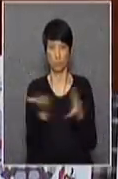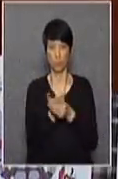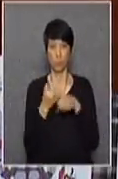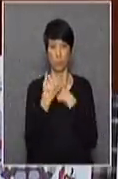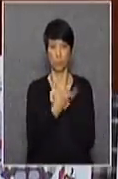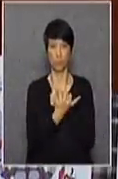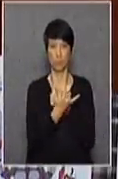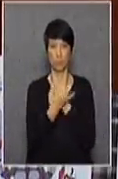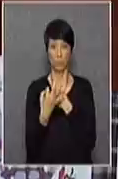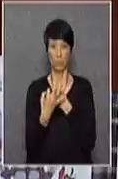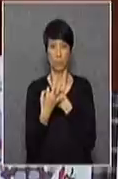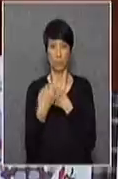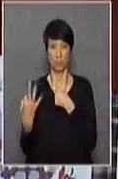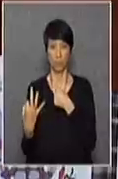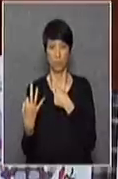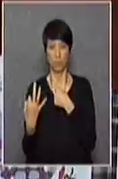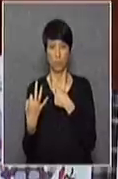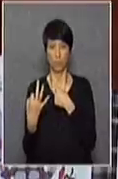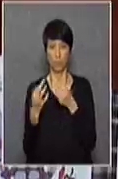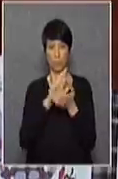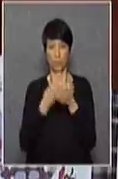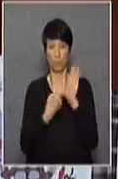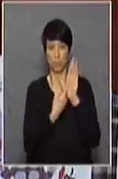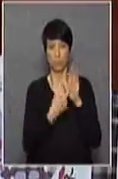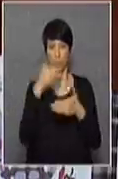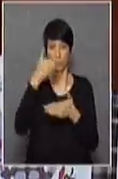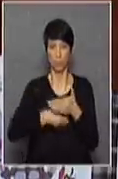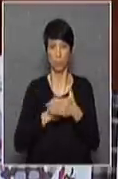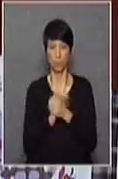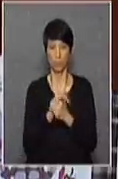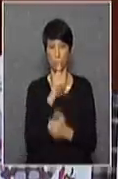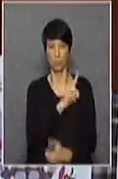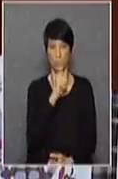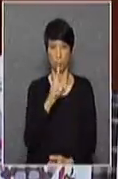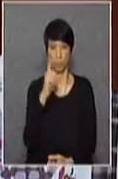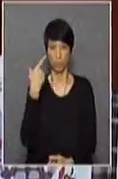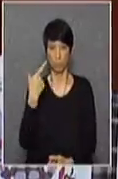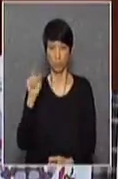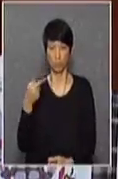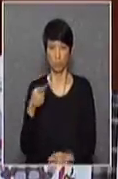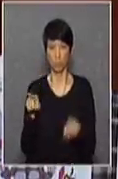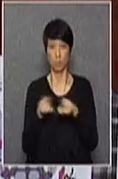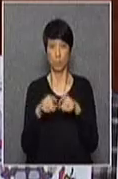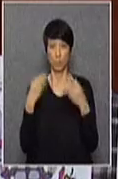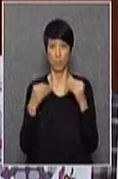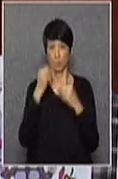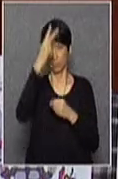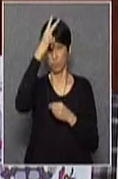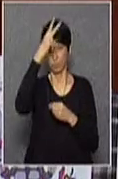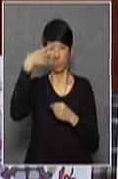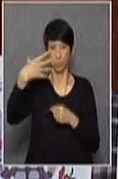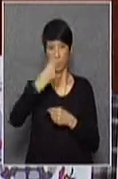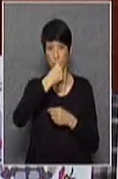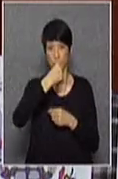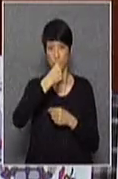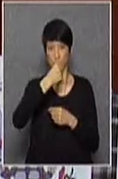第633項修正案，削減1,180,000，相當於教育局局長政